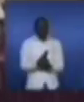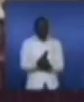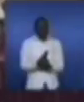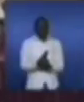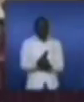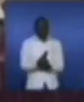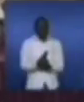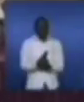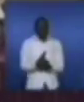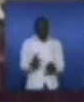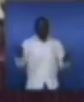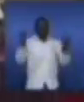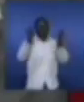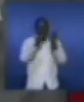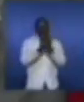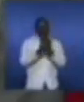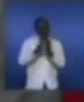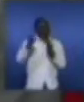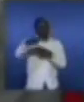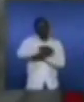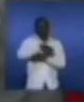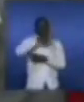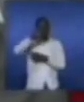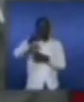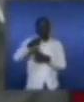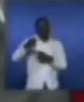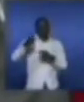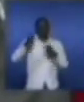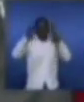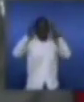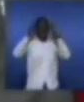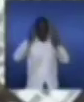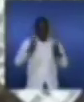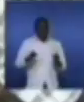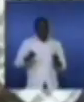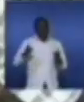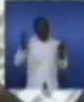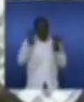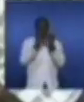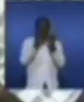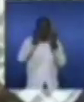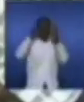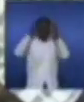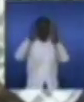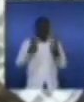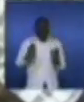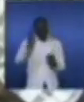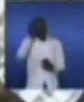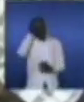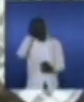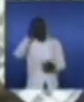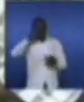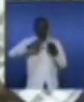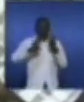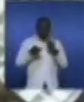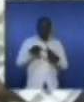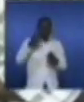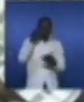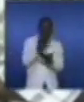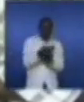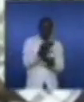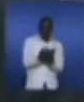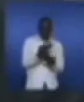Réunis à l'occasion des journées scientifiques, enseignants, chercheurs, doctorants, décideurs politiques et partenaires financiers vont